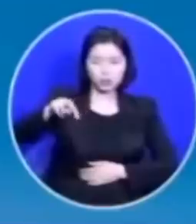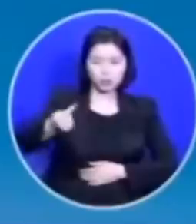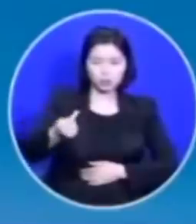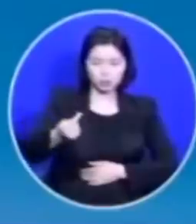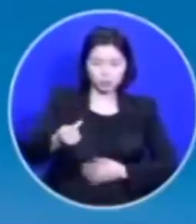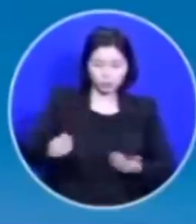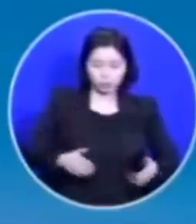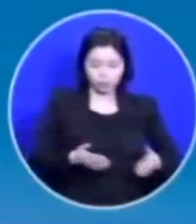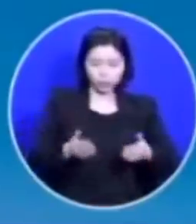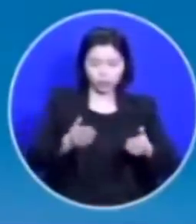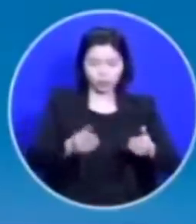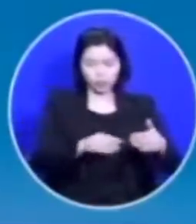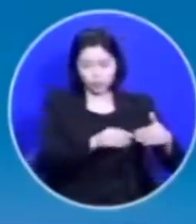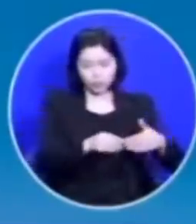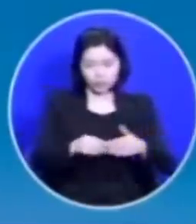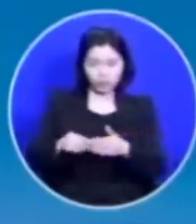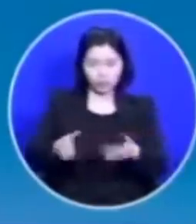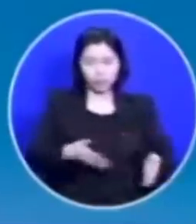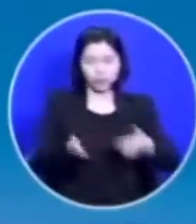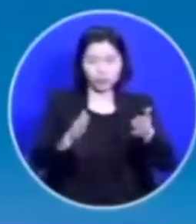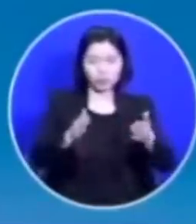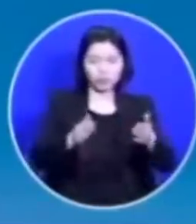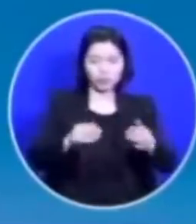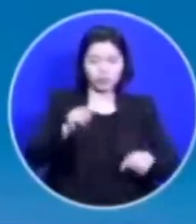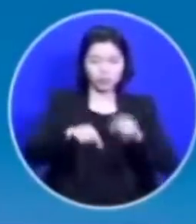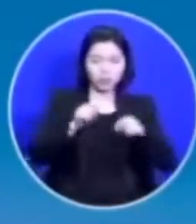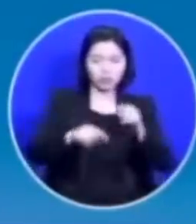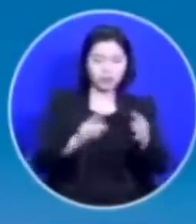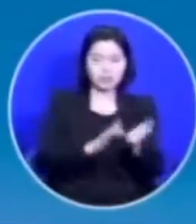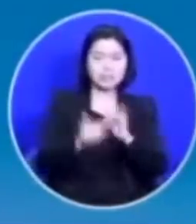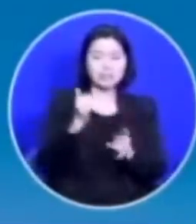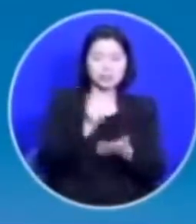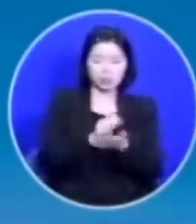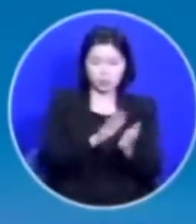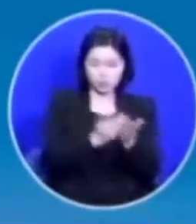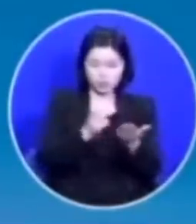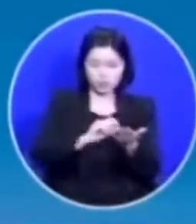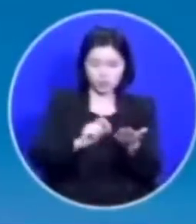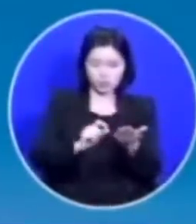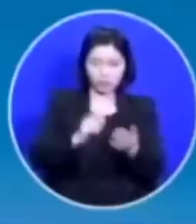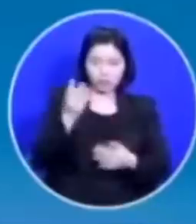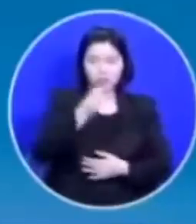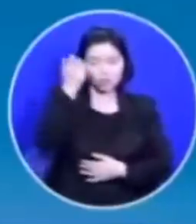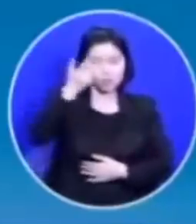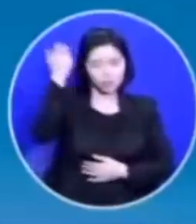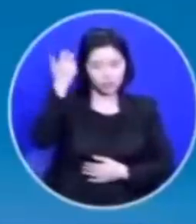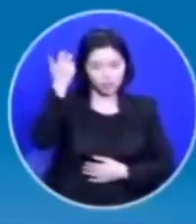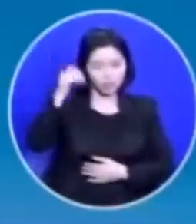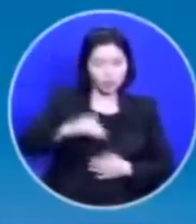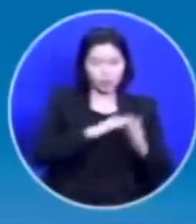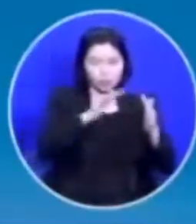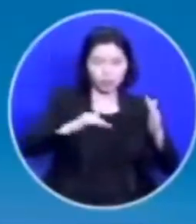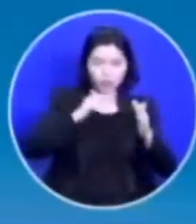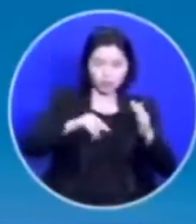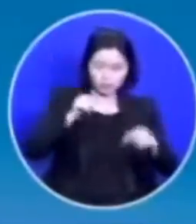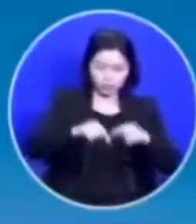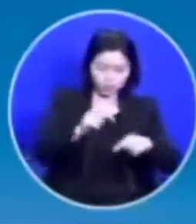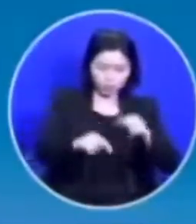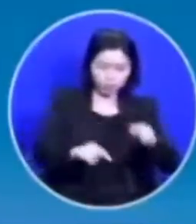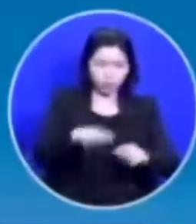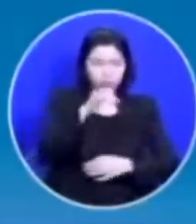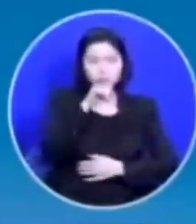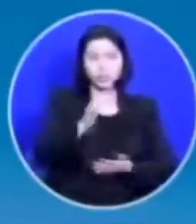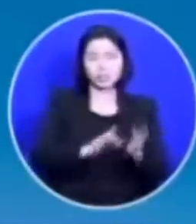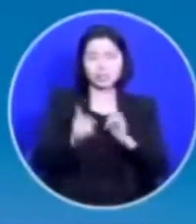계시는 예수님 이라고 하는 책을 쓰셨어요 영성일기 는 우리 가정을 거닐고 계시는 예수님의 대한